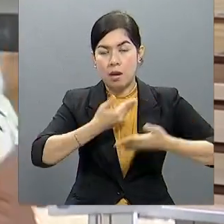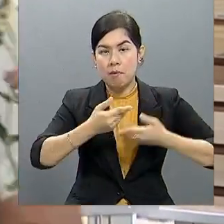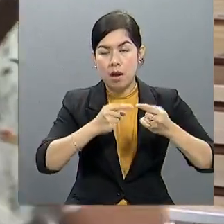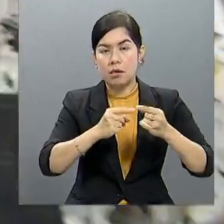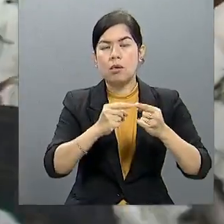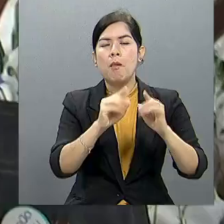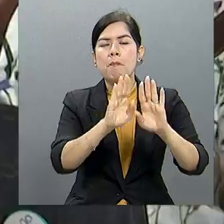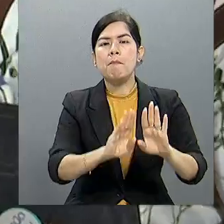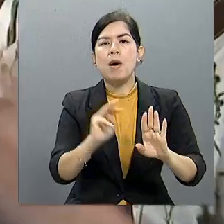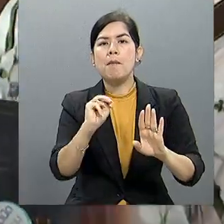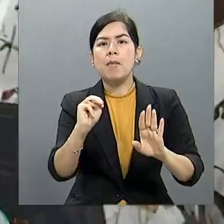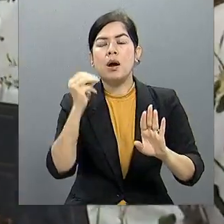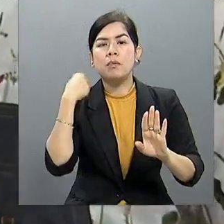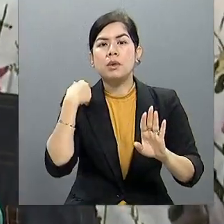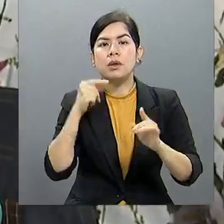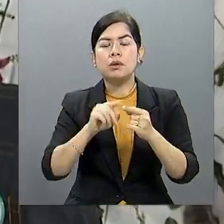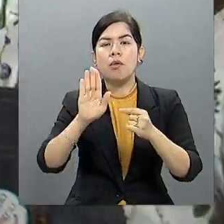หรือส titles it unique